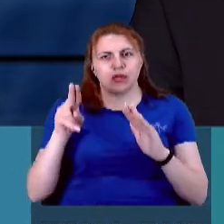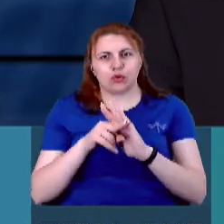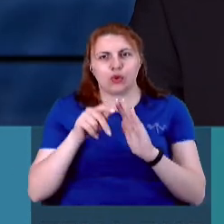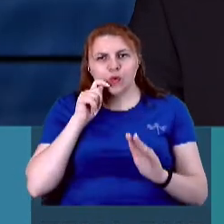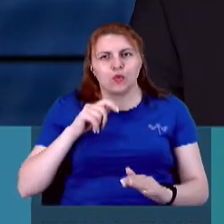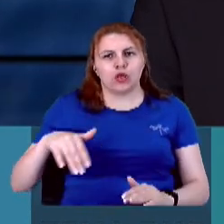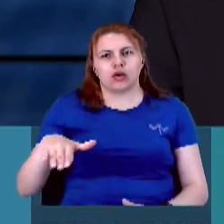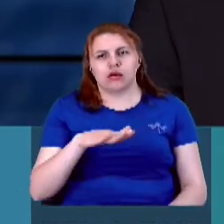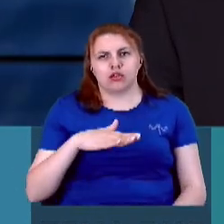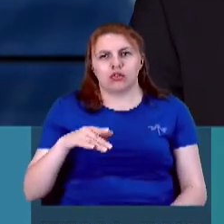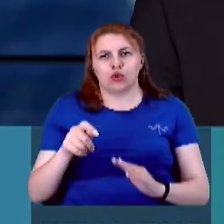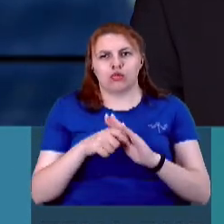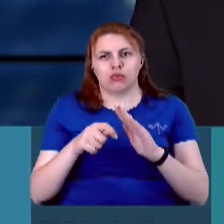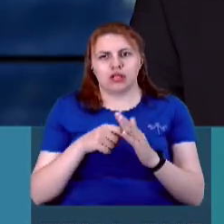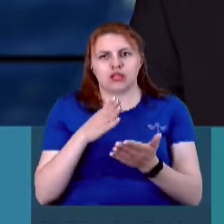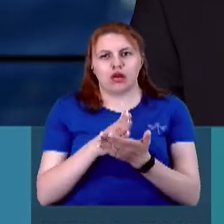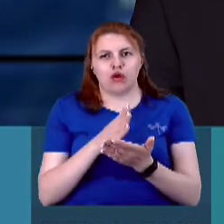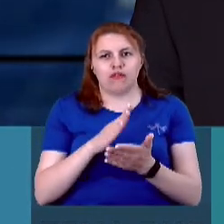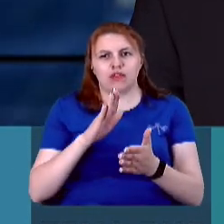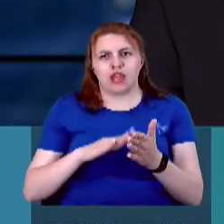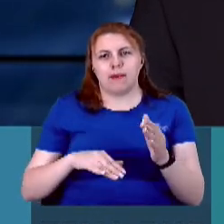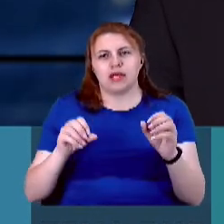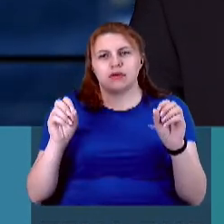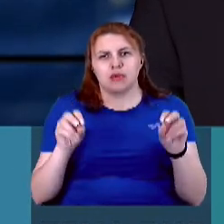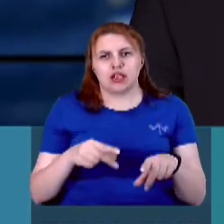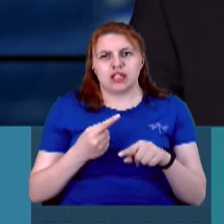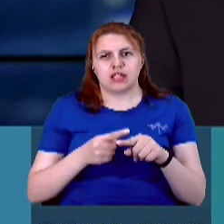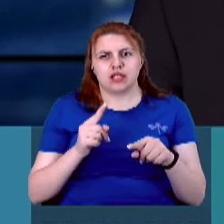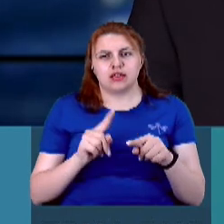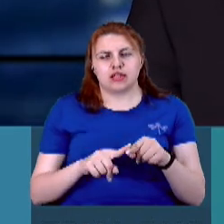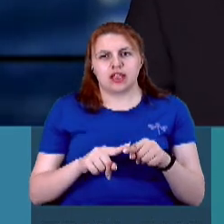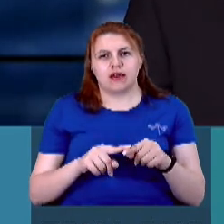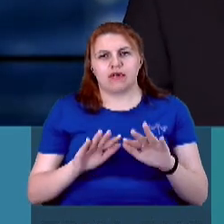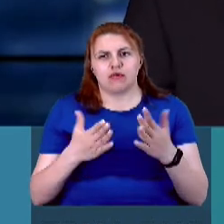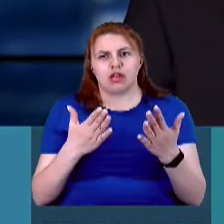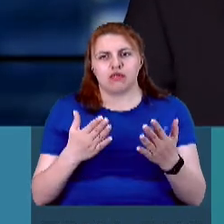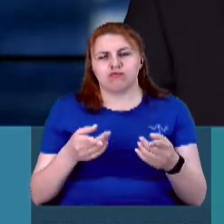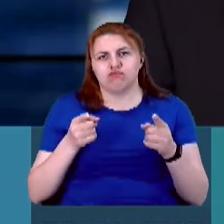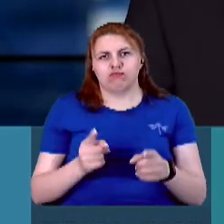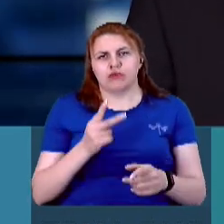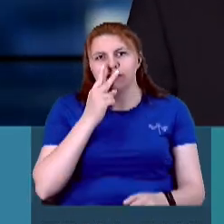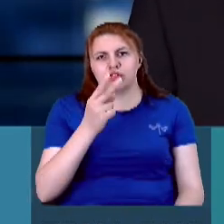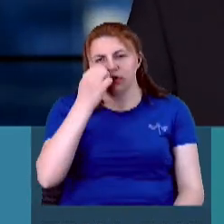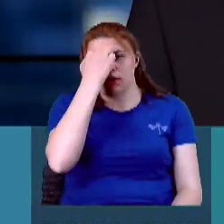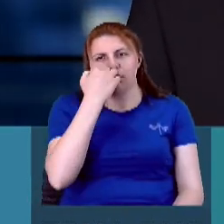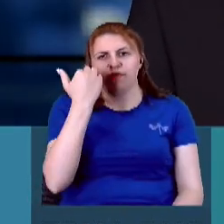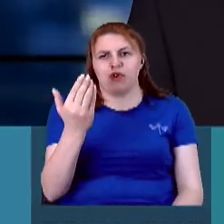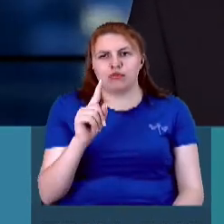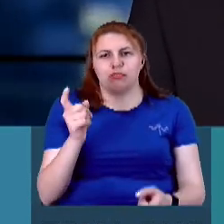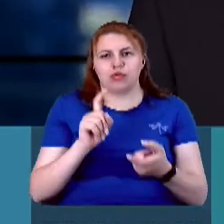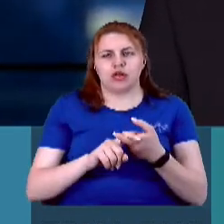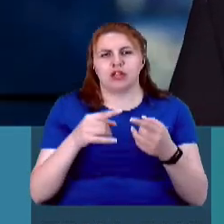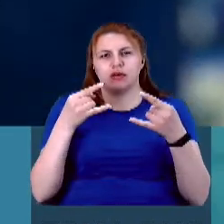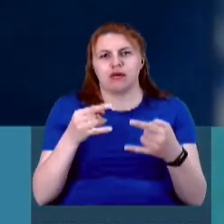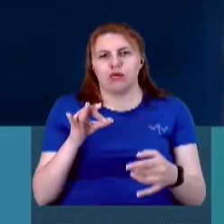Донбасу, вони знаходяться в небезпеці. Оцей випадок яскраво це ілюструє. Подякували вам, пані Олександро, за те, що приєдналась до нашого